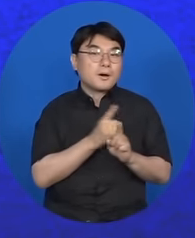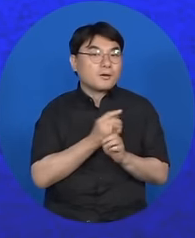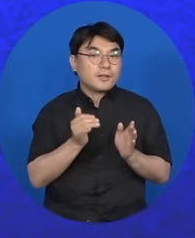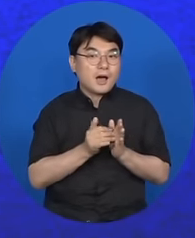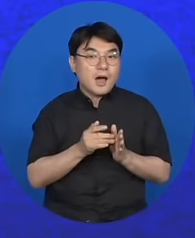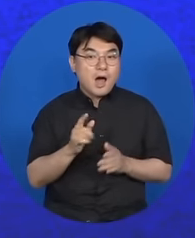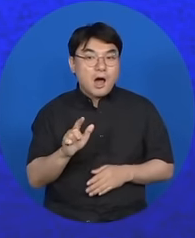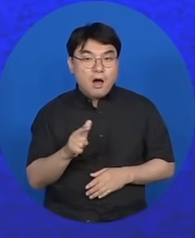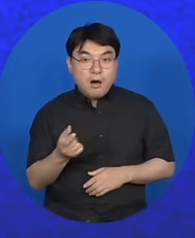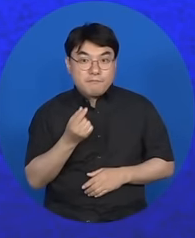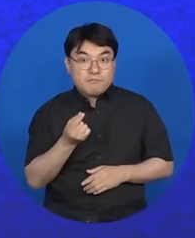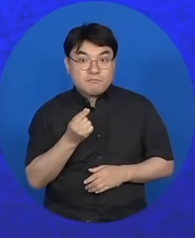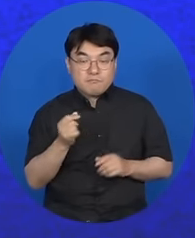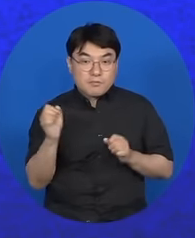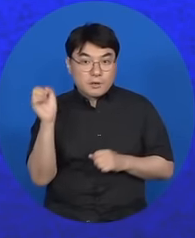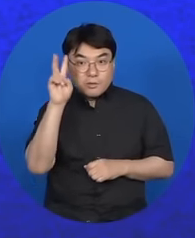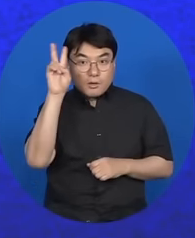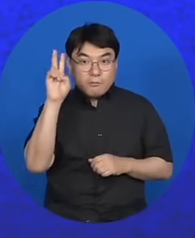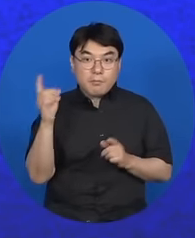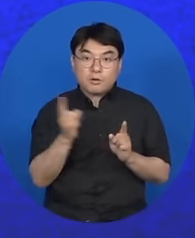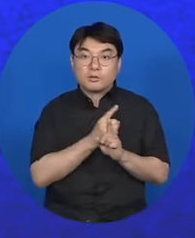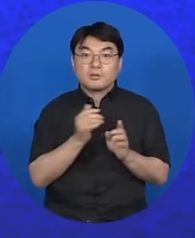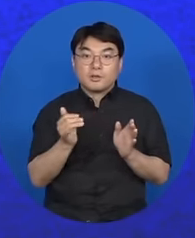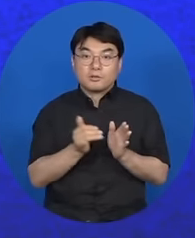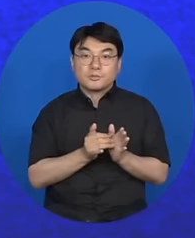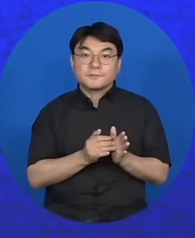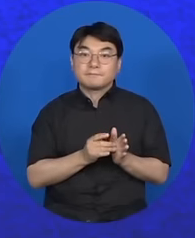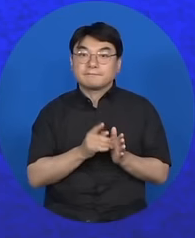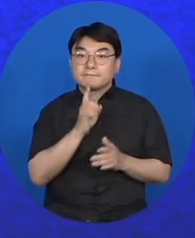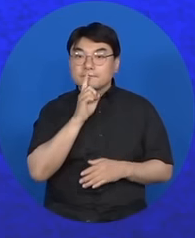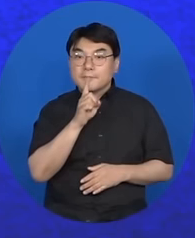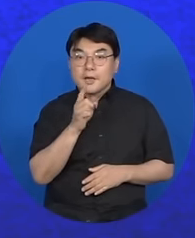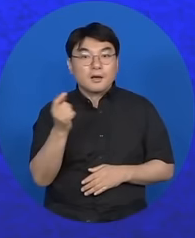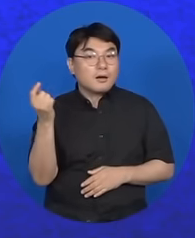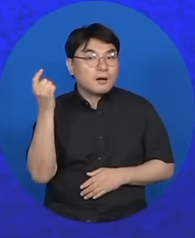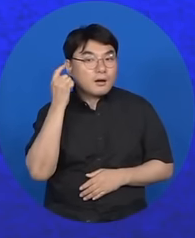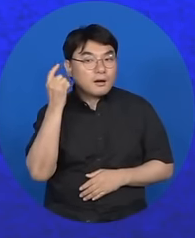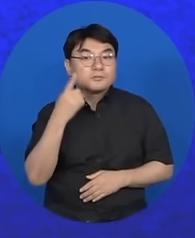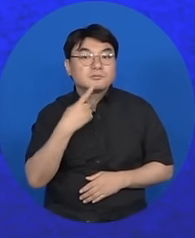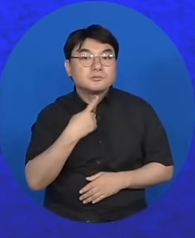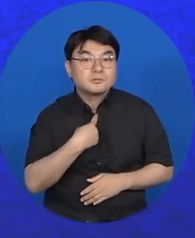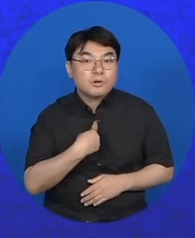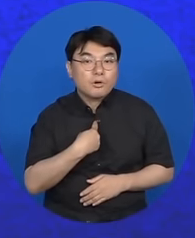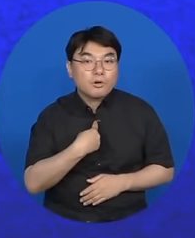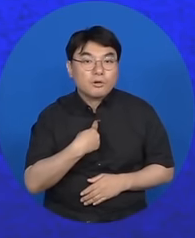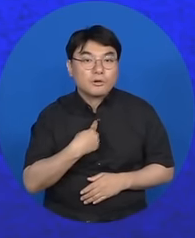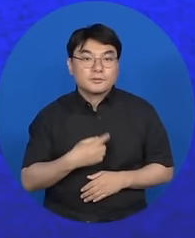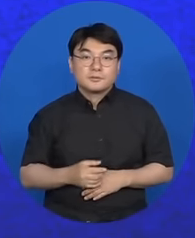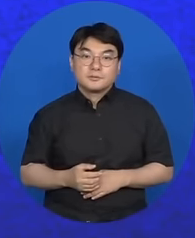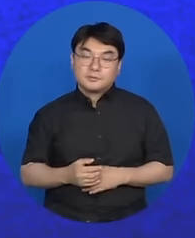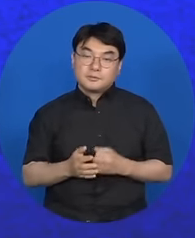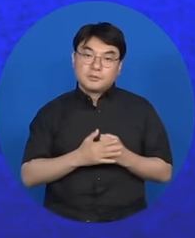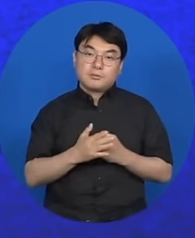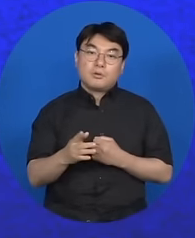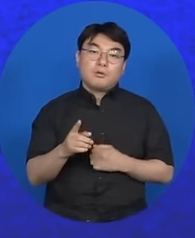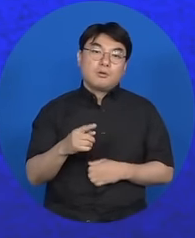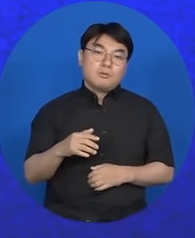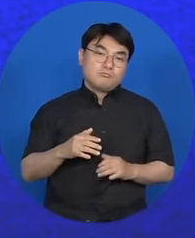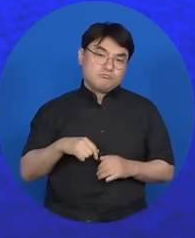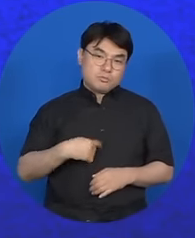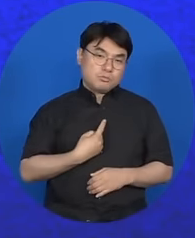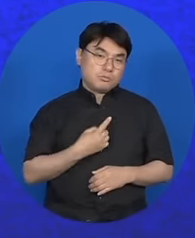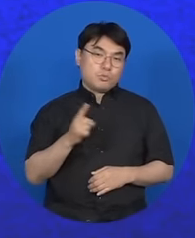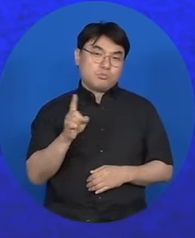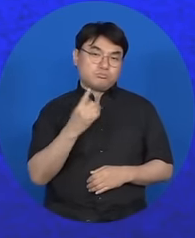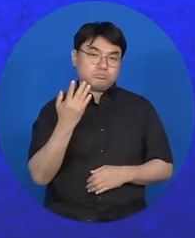바꿨다 이거, 하루 만에. 이렇게 주장하시는 분의 이야기를 제가 들은 적이 있습니다. 그래서 자신도 어디로 와서 어디로 가는지 알지 못한다.